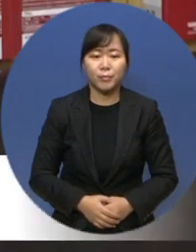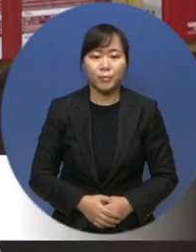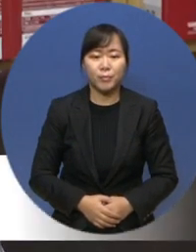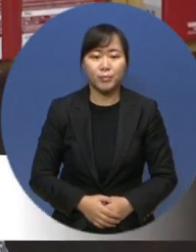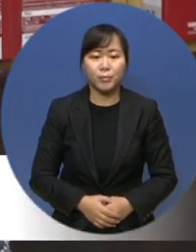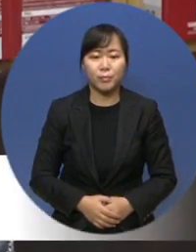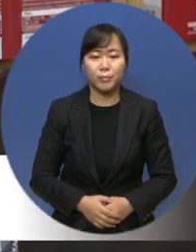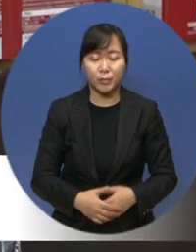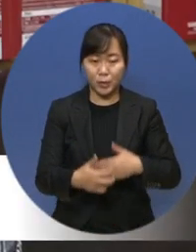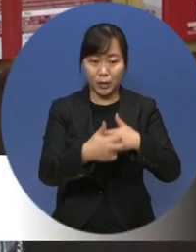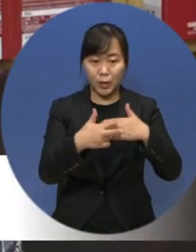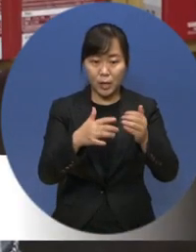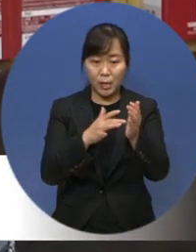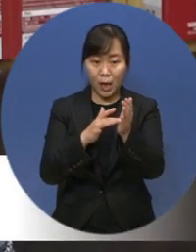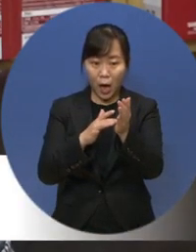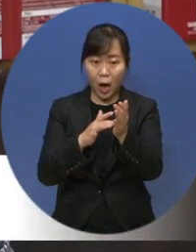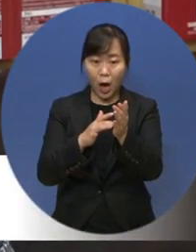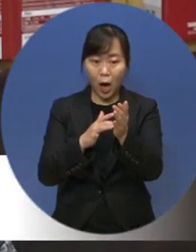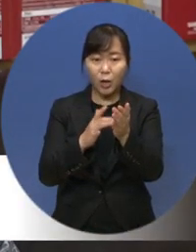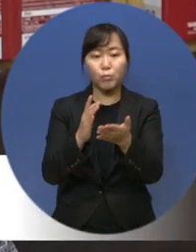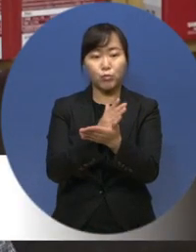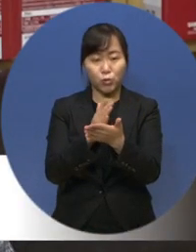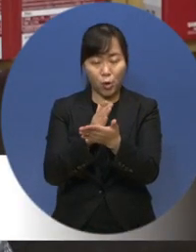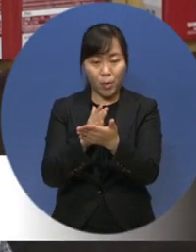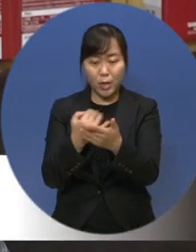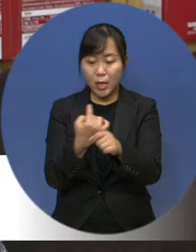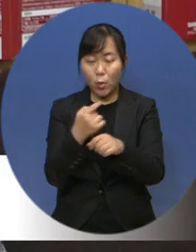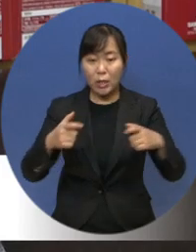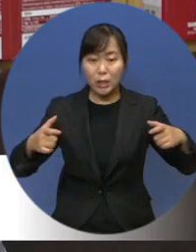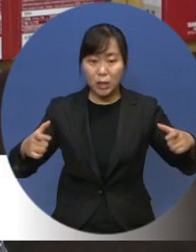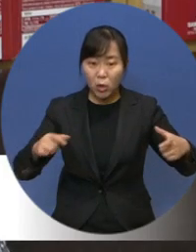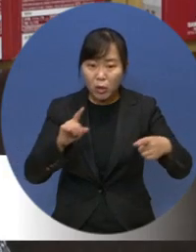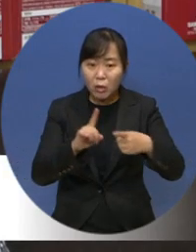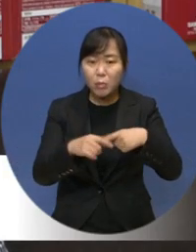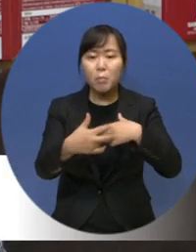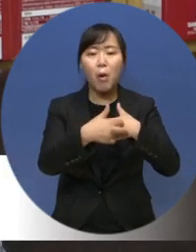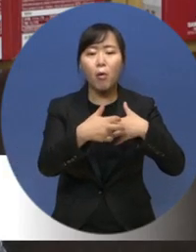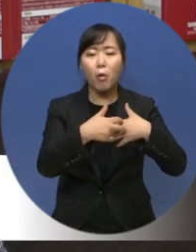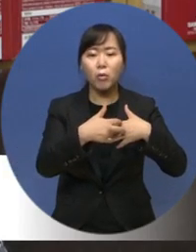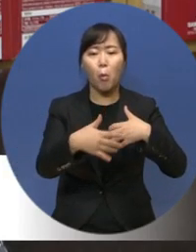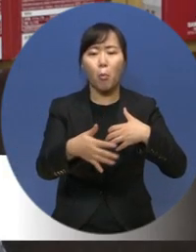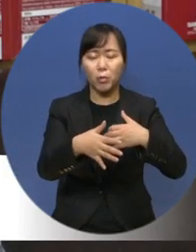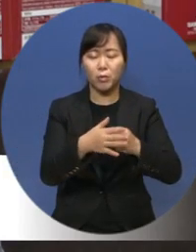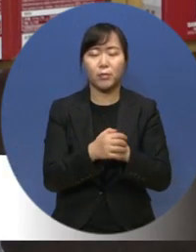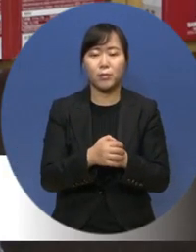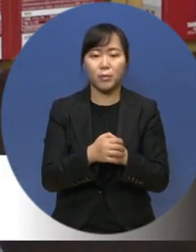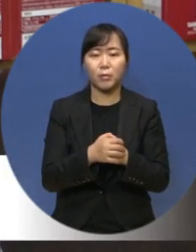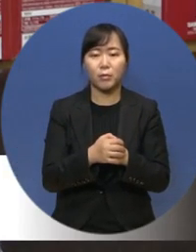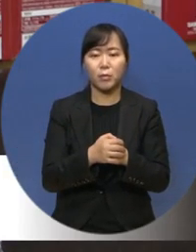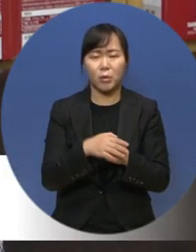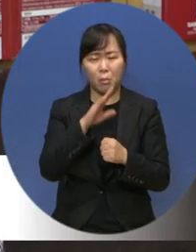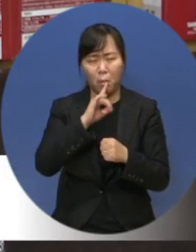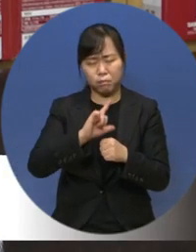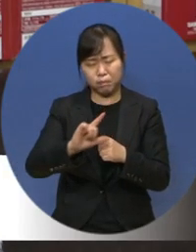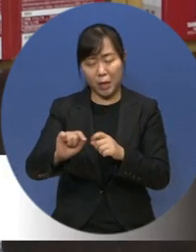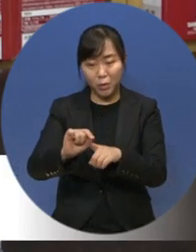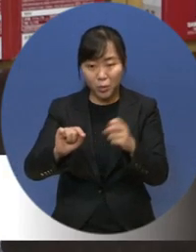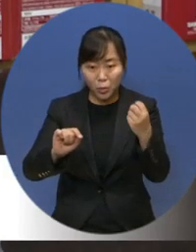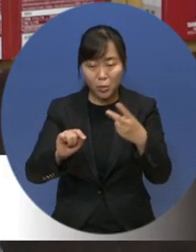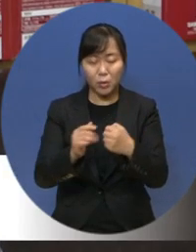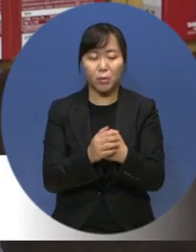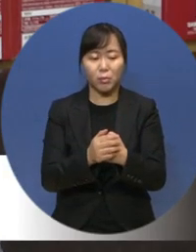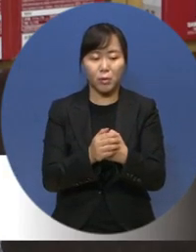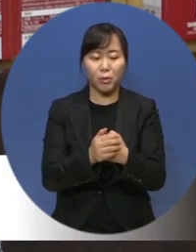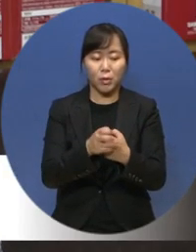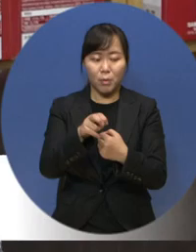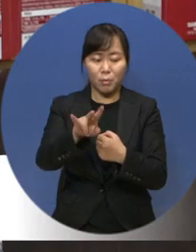약불로 베젤의 로 하는 것은 병원이 없는 아 오 디나 어른